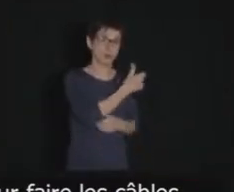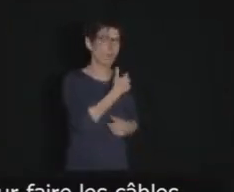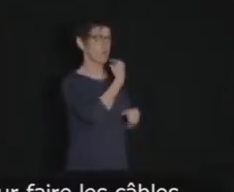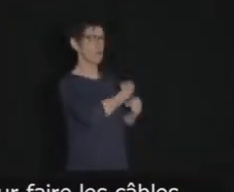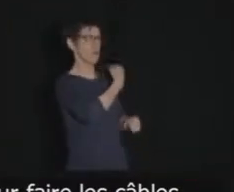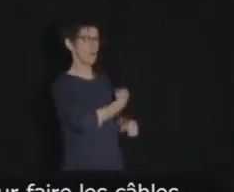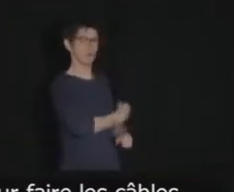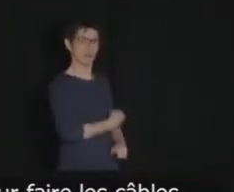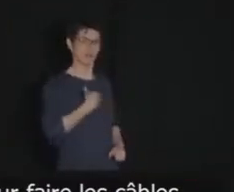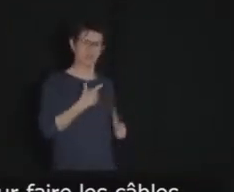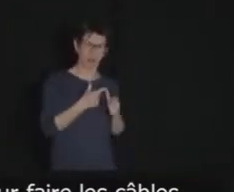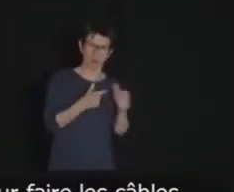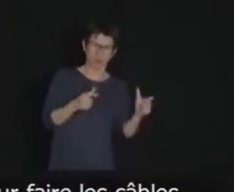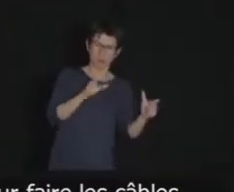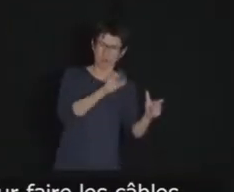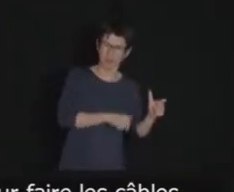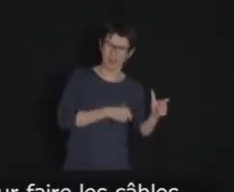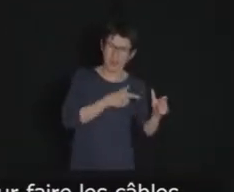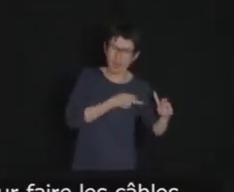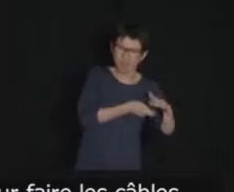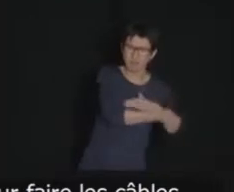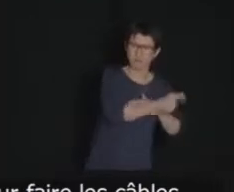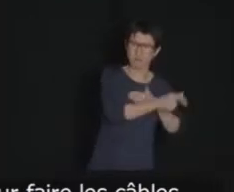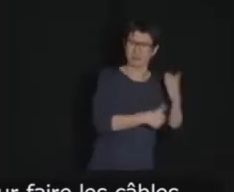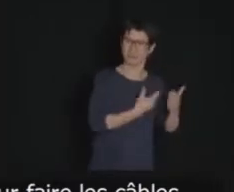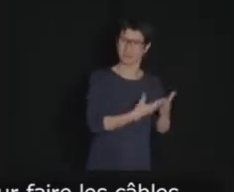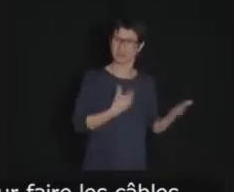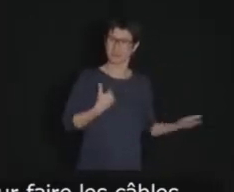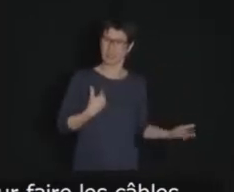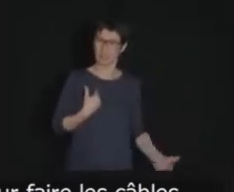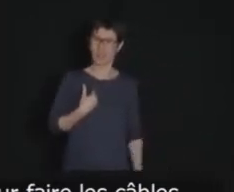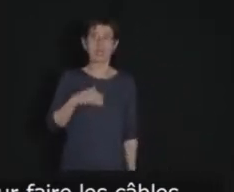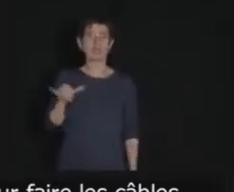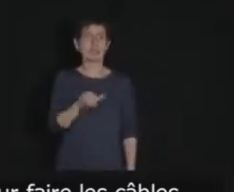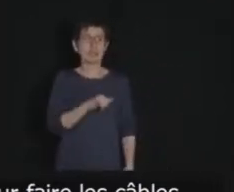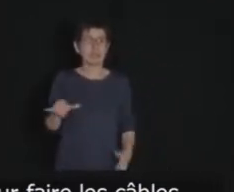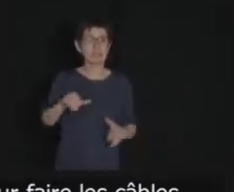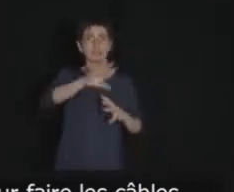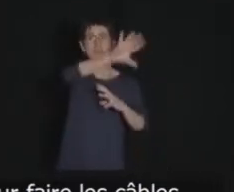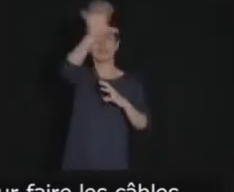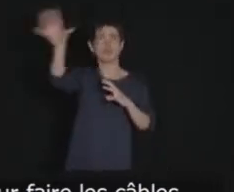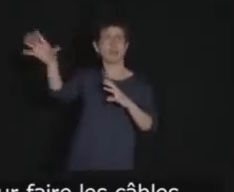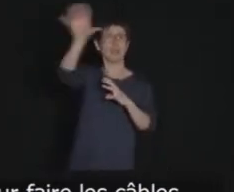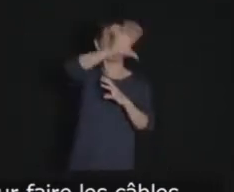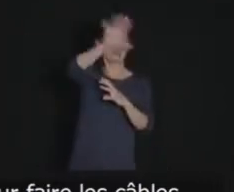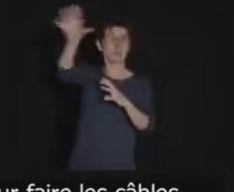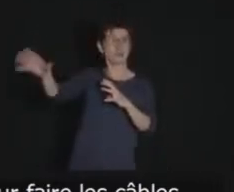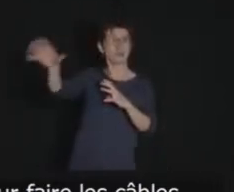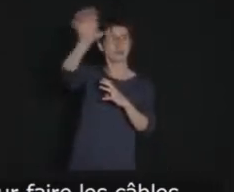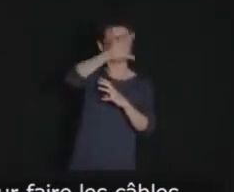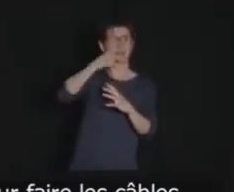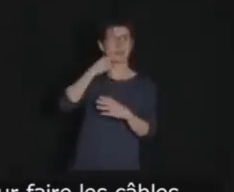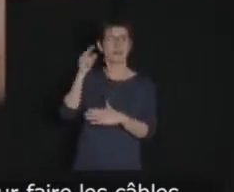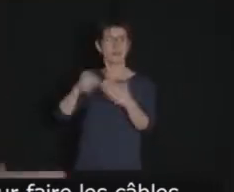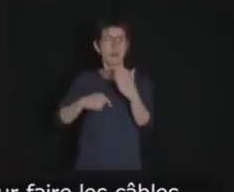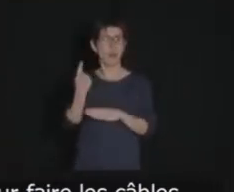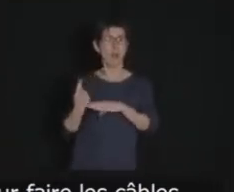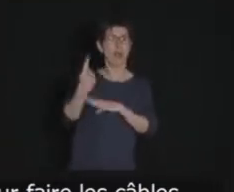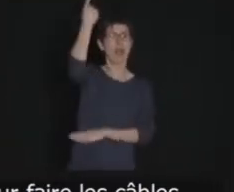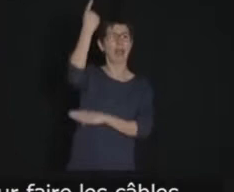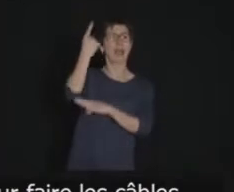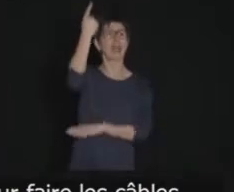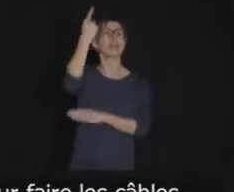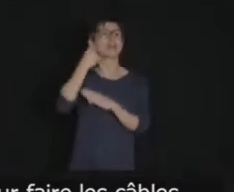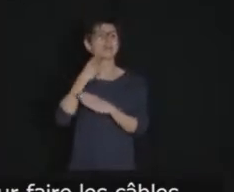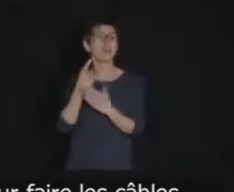faire. Tous ces gens ont tout gaspillé. Qui a privatisé ce qu'il restait de public dans Ariane Espace? Monsieur Macron, qui